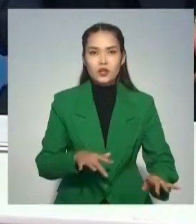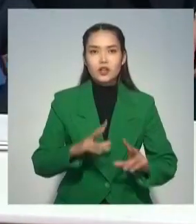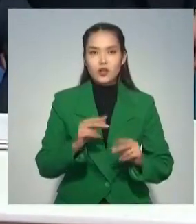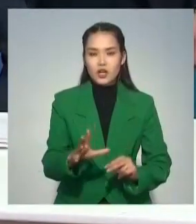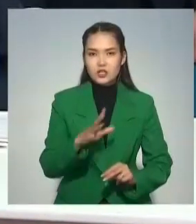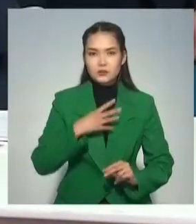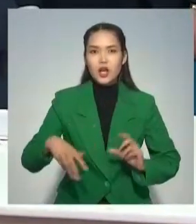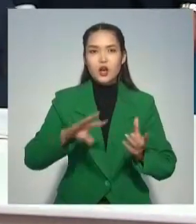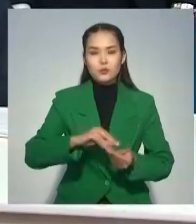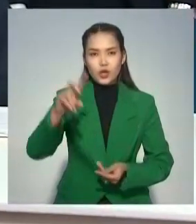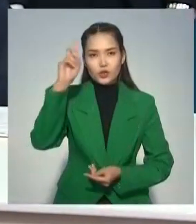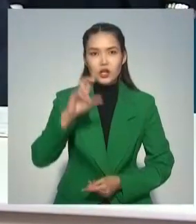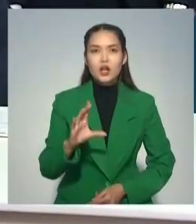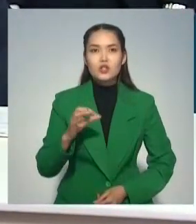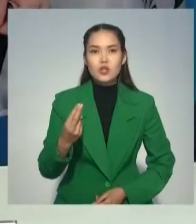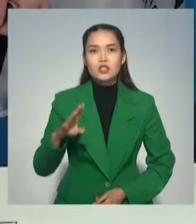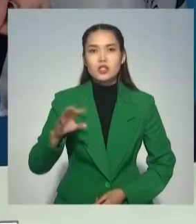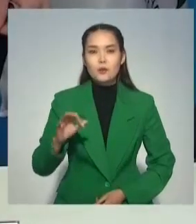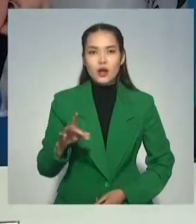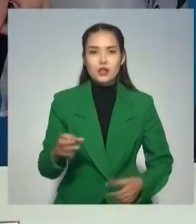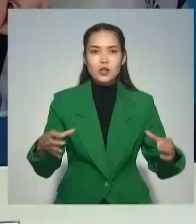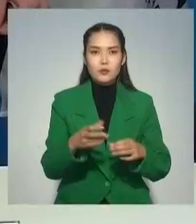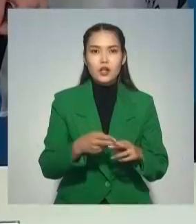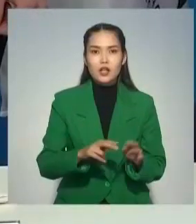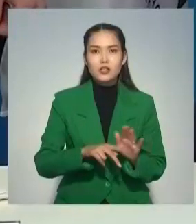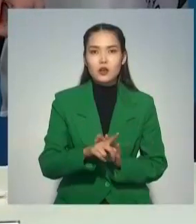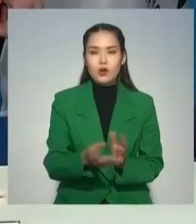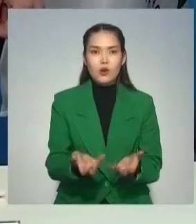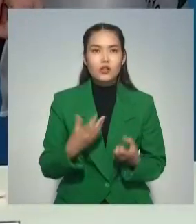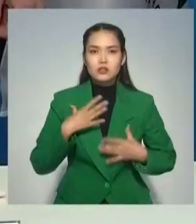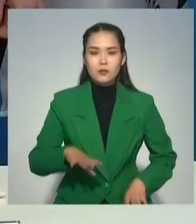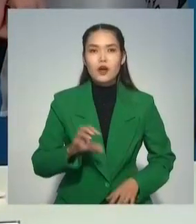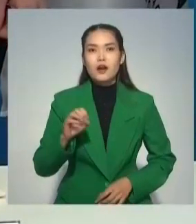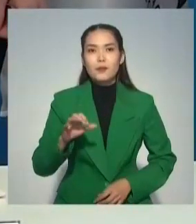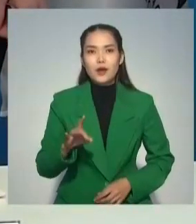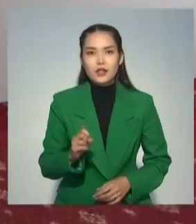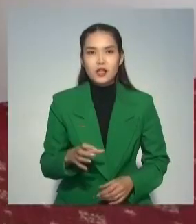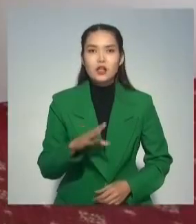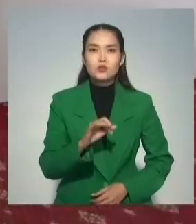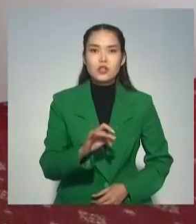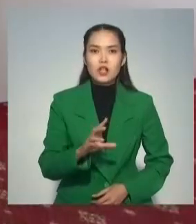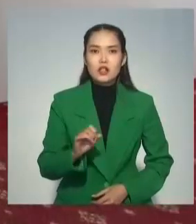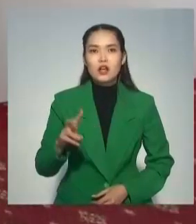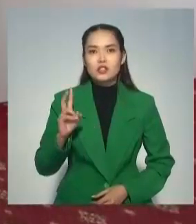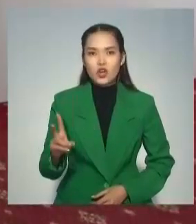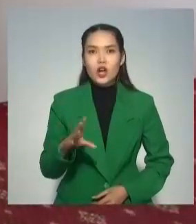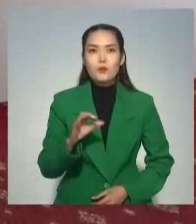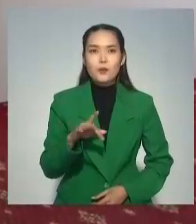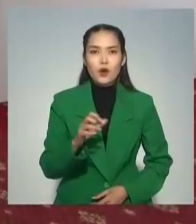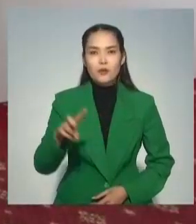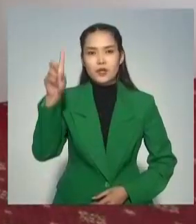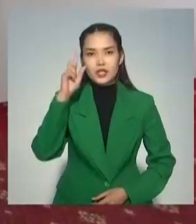уағдаласты. Ал жалпыұлттық социал-демократиялық партия бұл бастаманы қолдамады. Аманат партиясының төрағасы Ерлан Қошанов меморандум